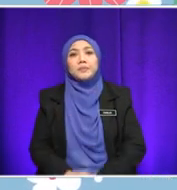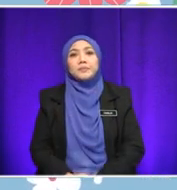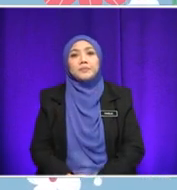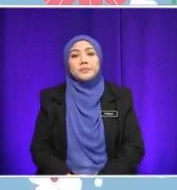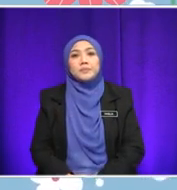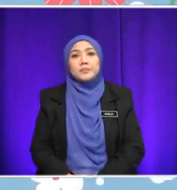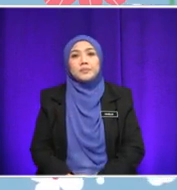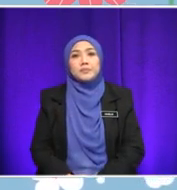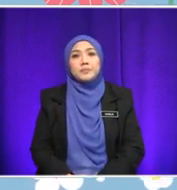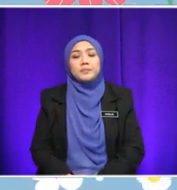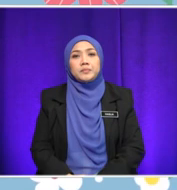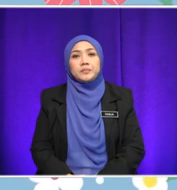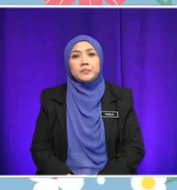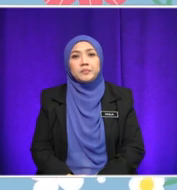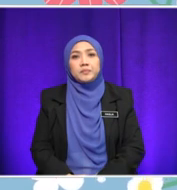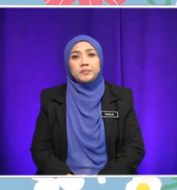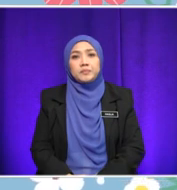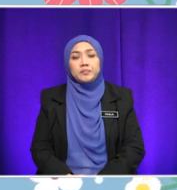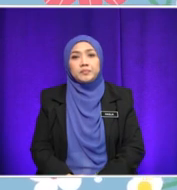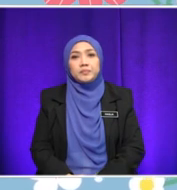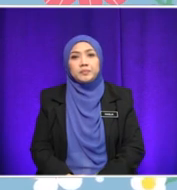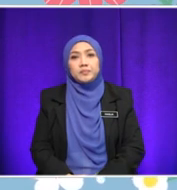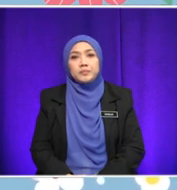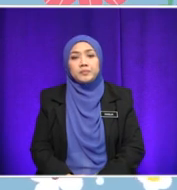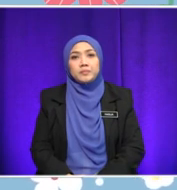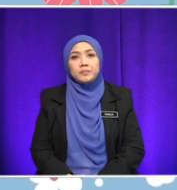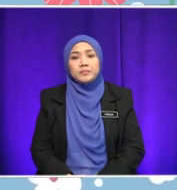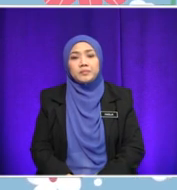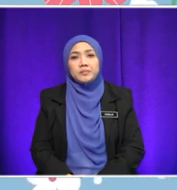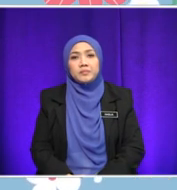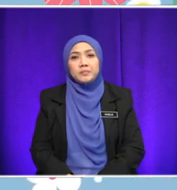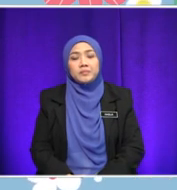di bagian tengah saja bagian tengah saja ya oke